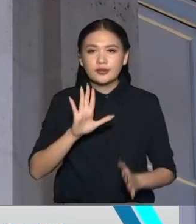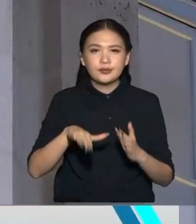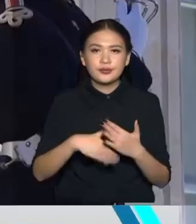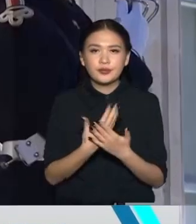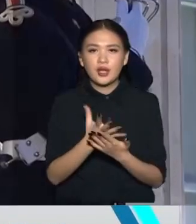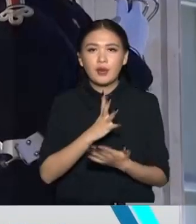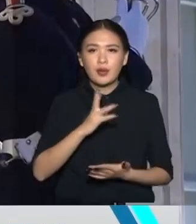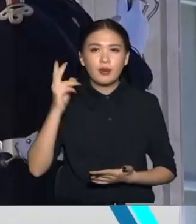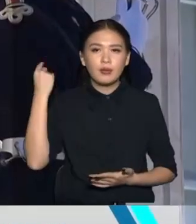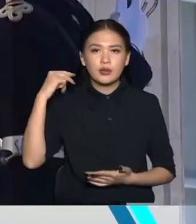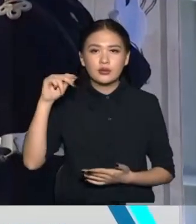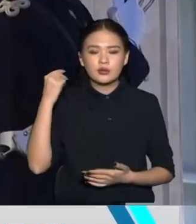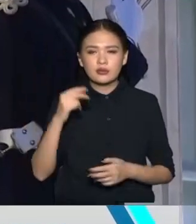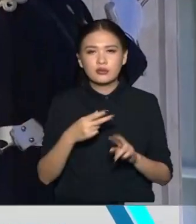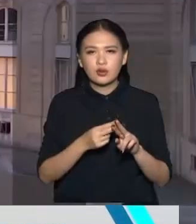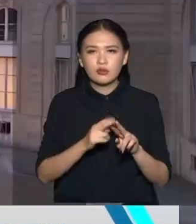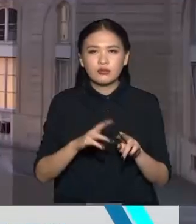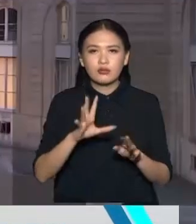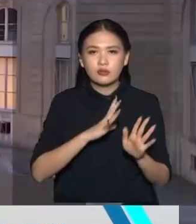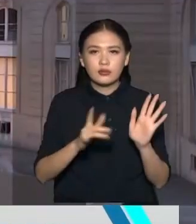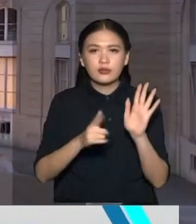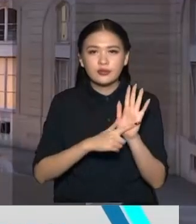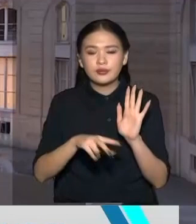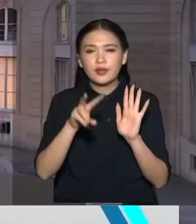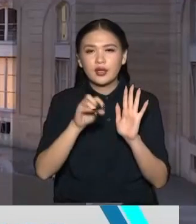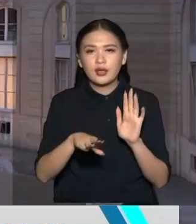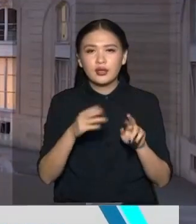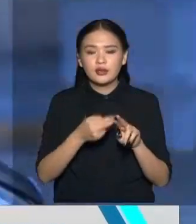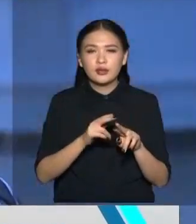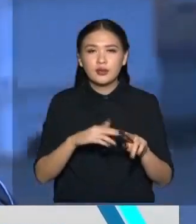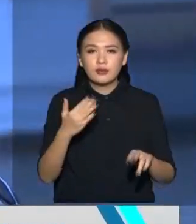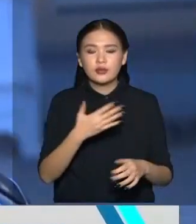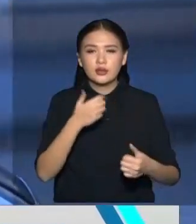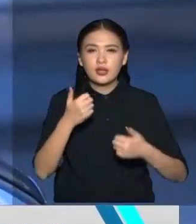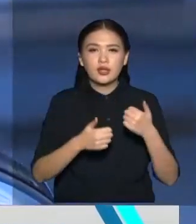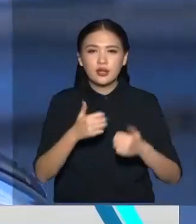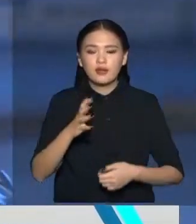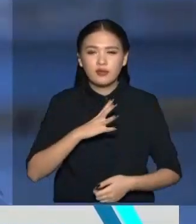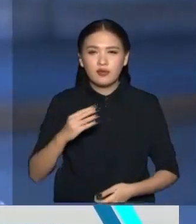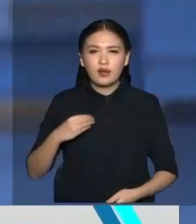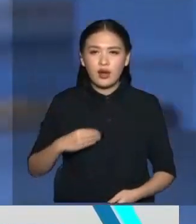сайланған біздің президентіміздің 7 жылдыққа, егер біз салыстырсақ, Францияда